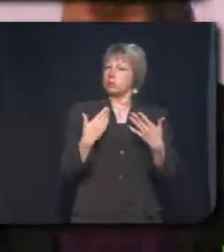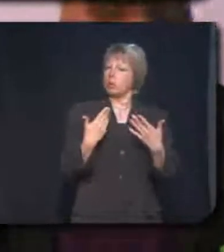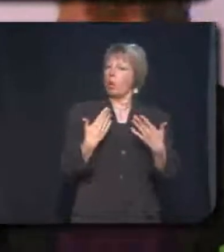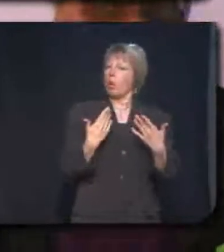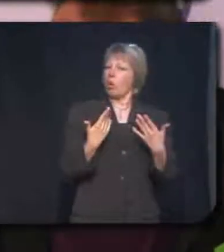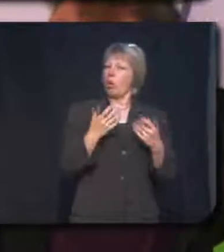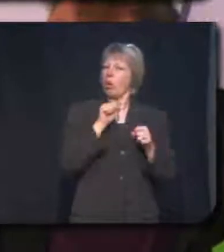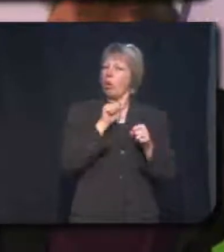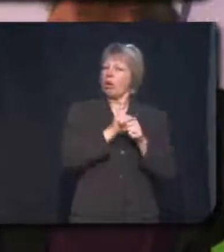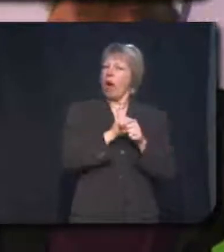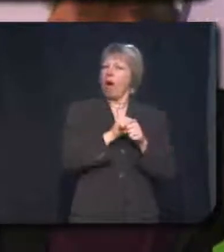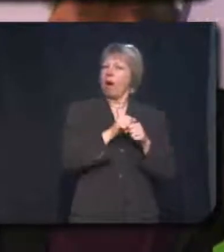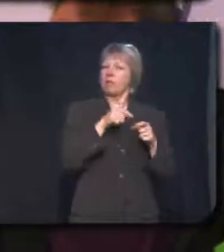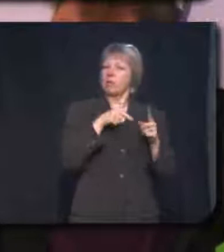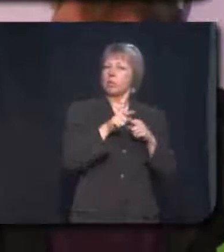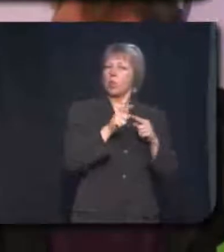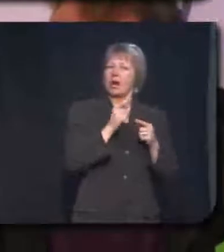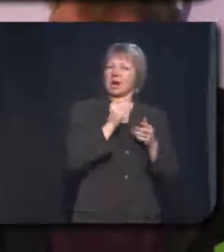Verfahren